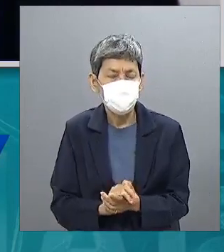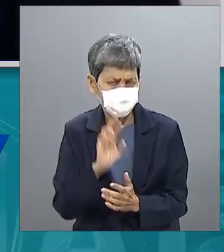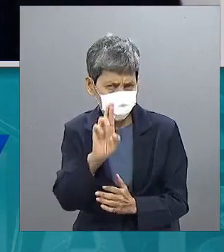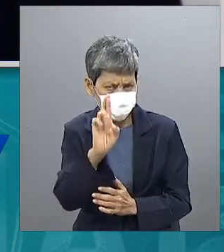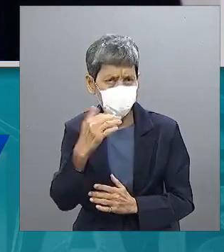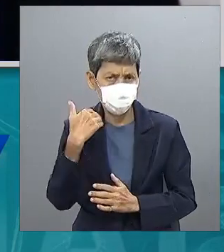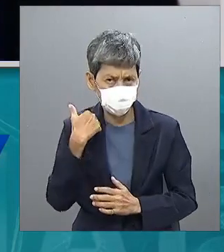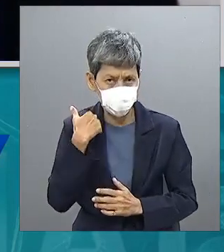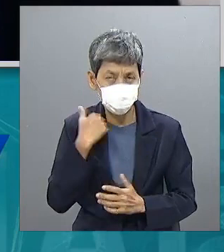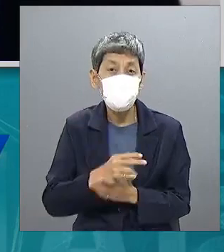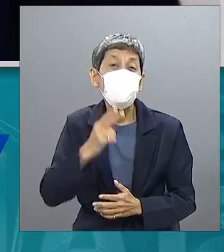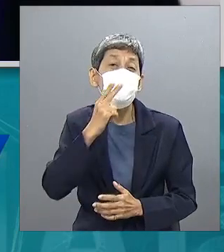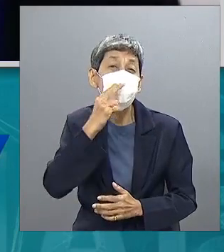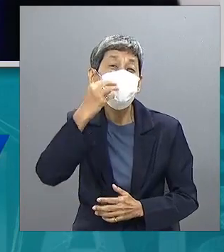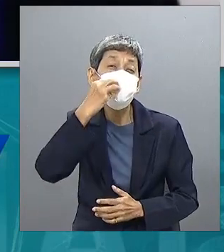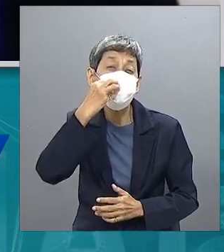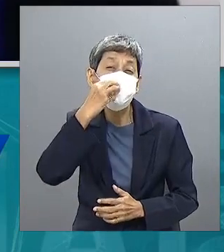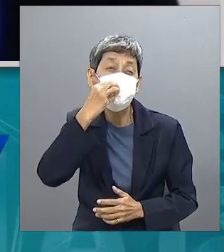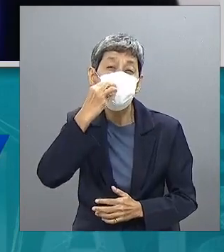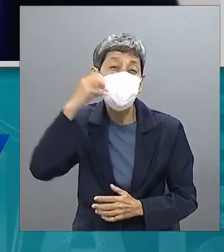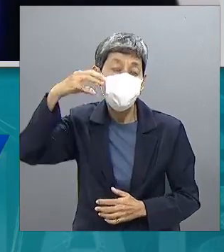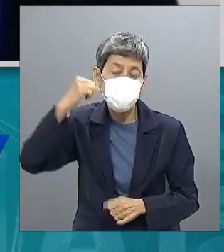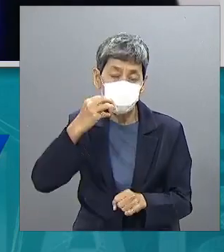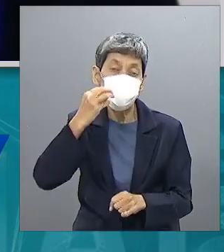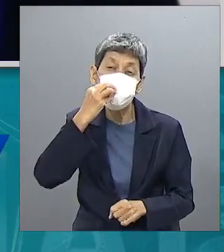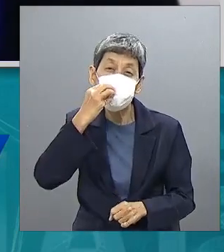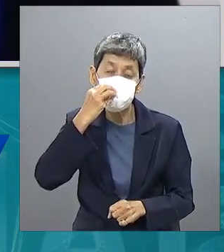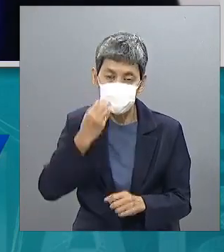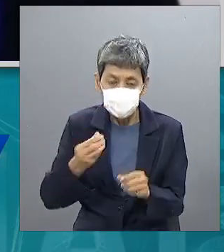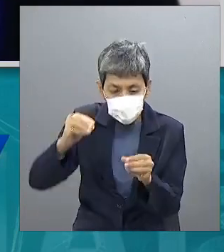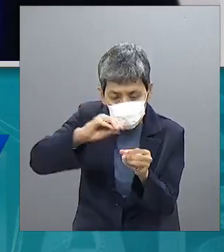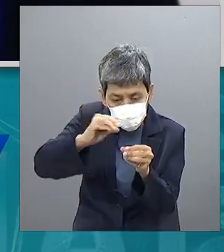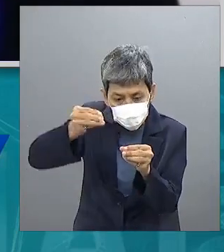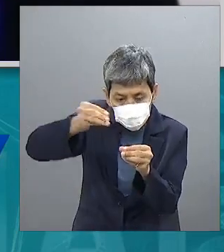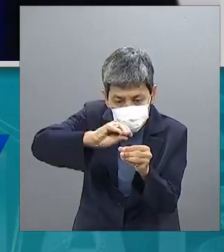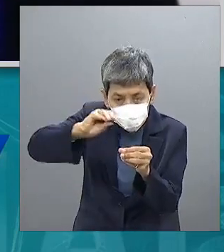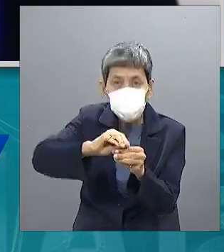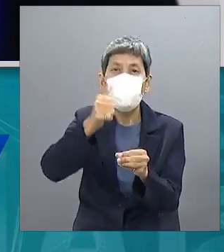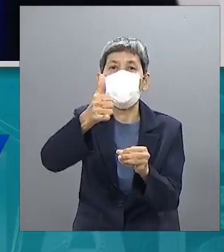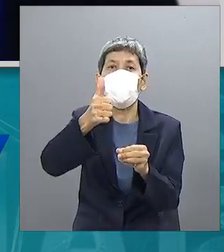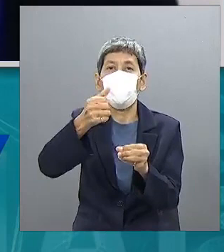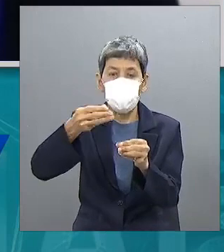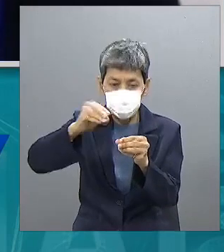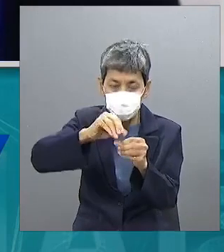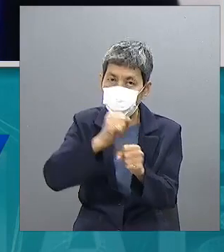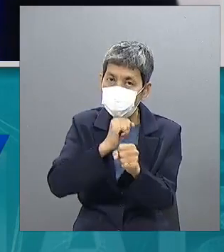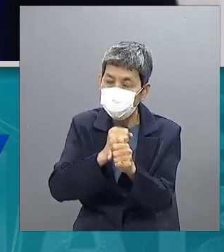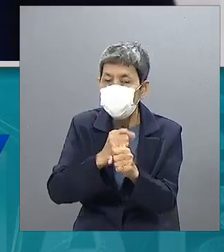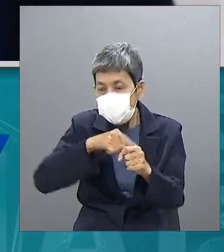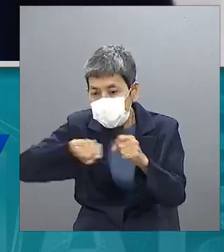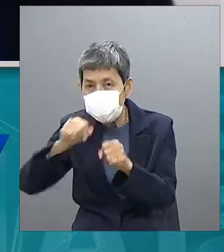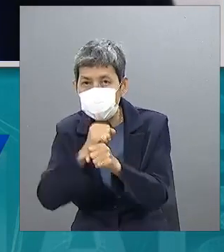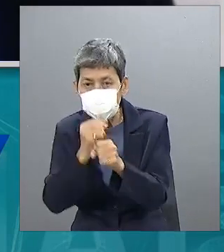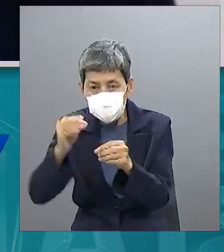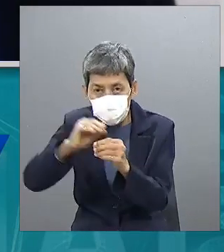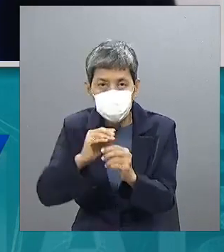อุ้ยในไฟล์นะครับผมมันสามารถใช้เติมสารประกอบอื่นๆด้วยซึ่งเราก็อาจจะถูกนำไปใช้ในการเติมพวกสาร